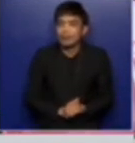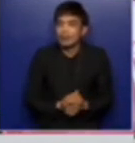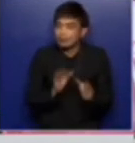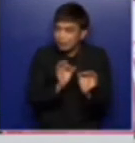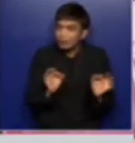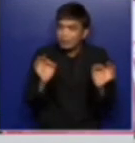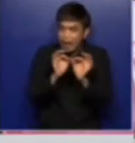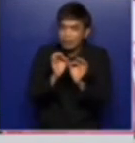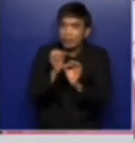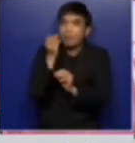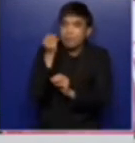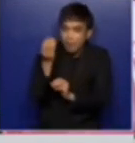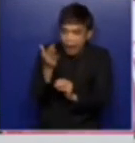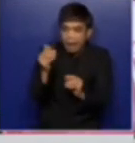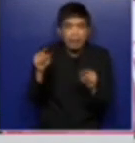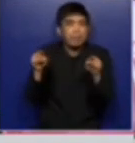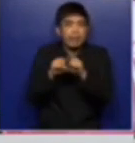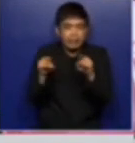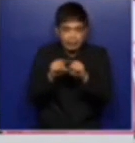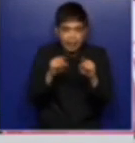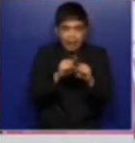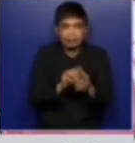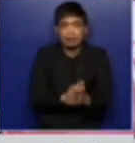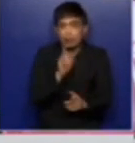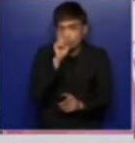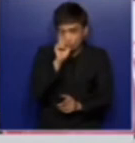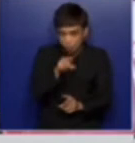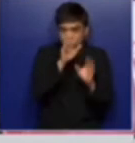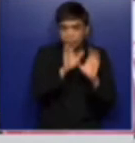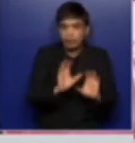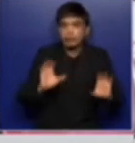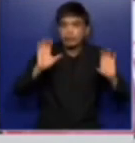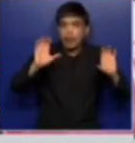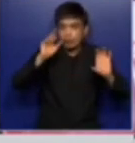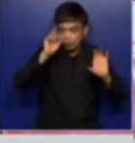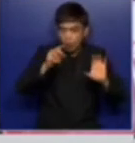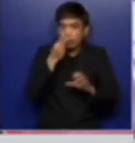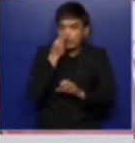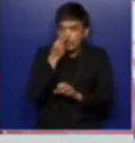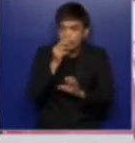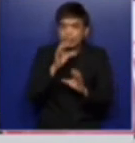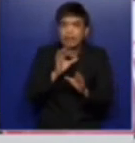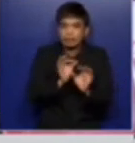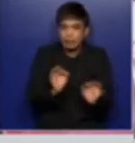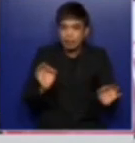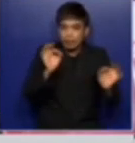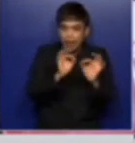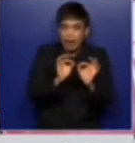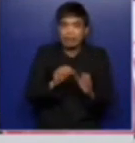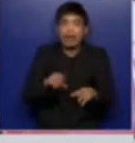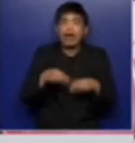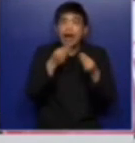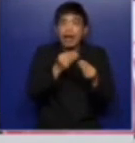าณรัฐบาลจึงควรให้ความสำคัญสร้างความเชื่อมั่นประเทศให้มากก